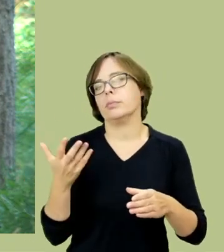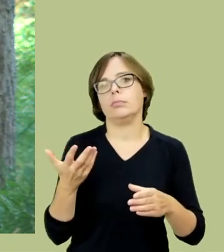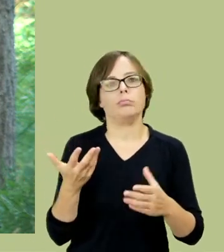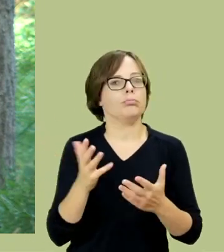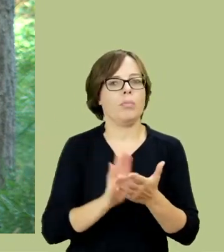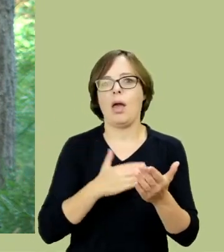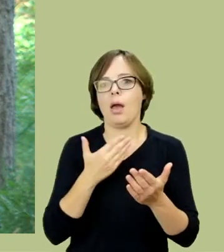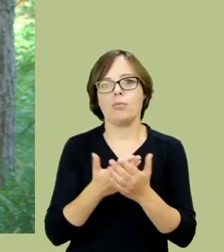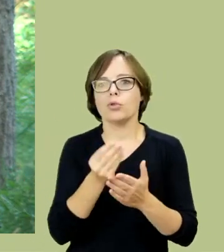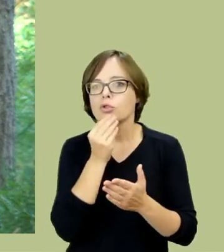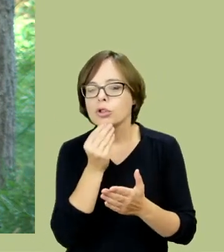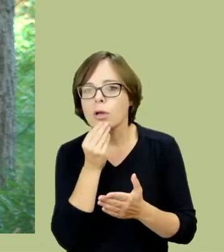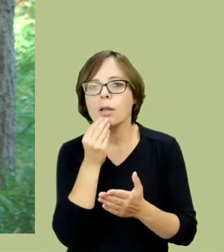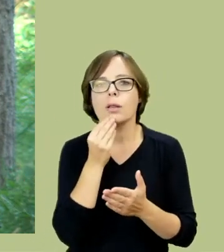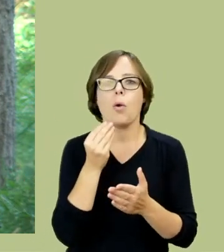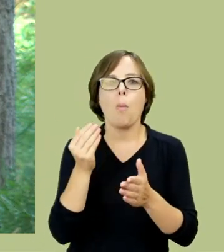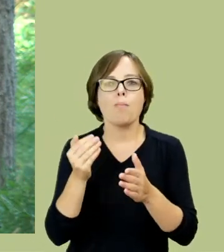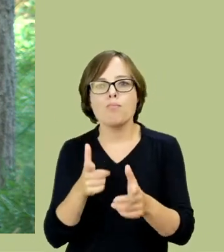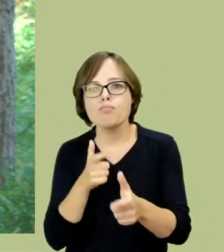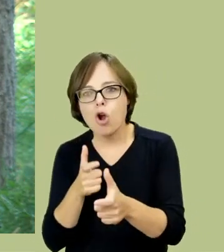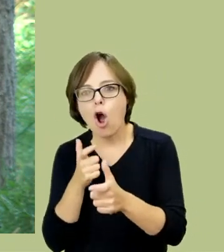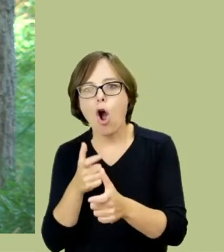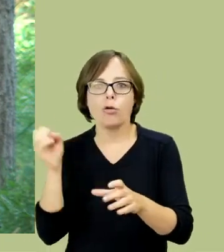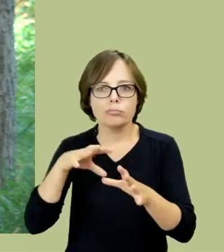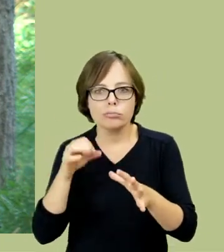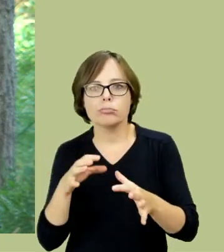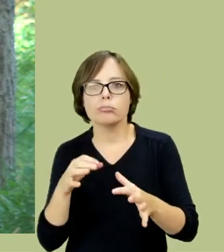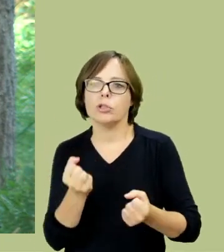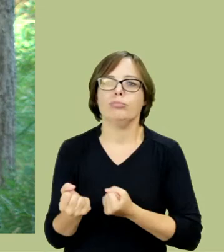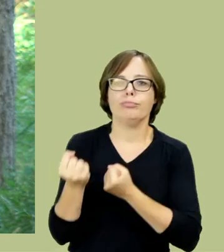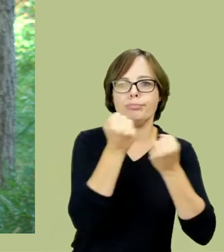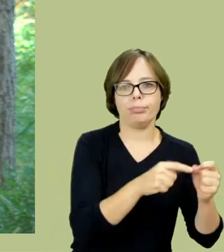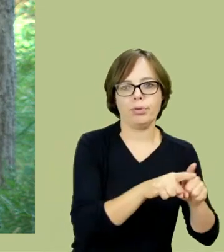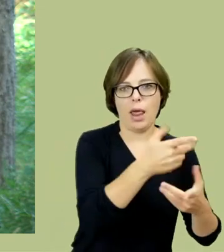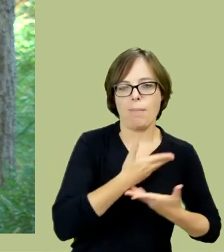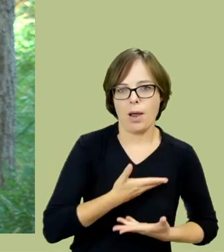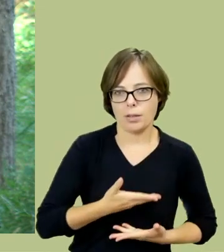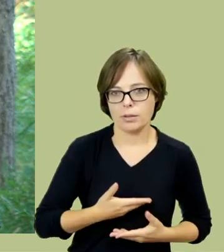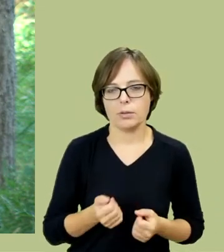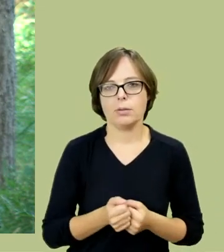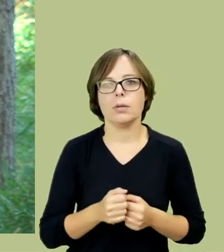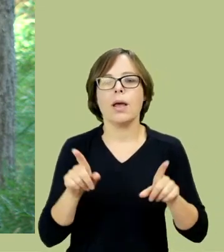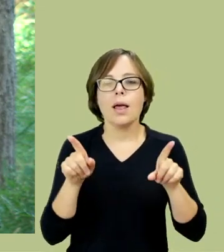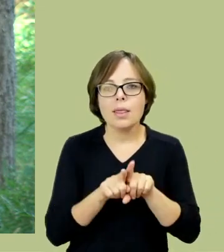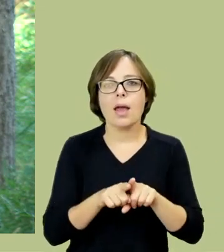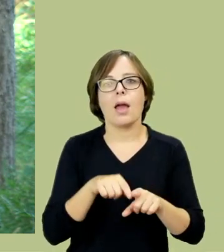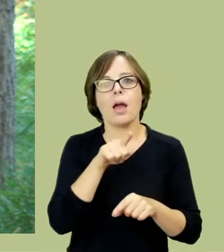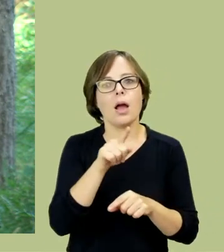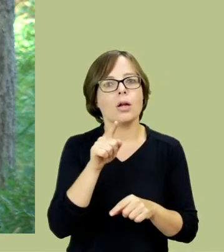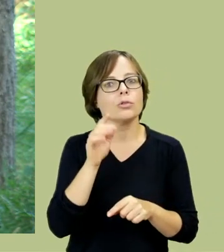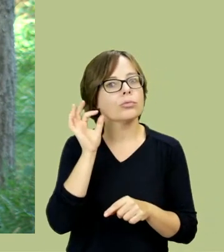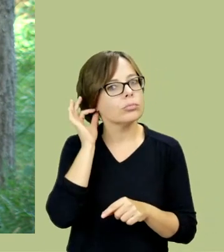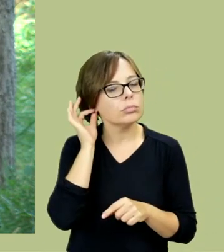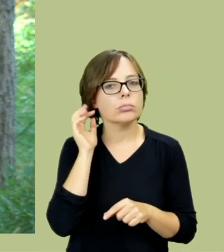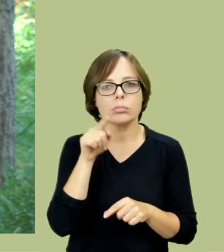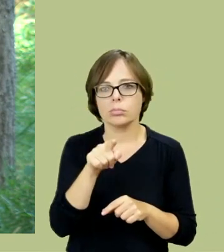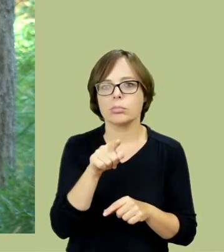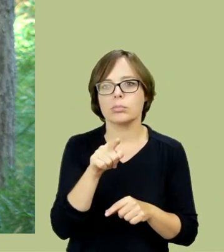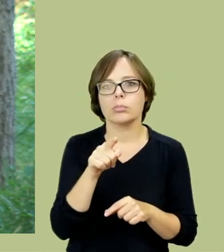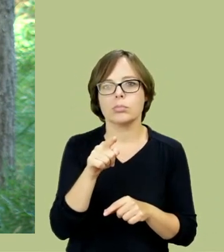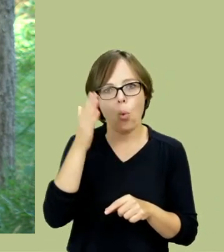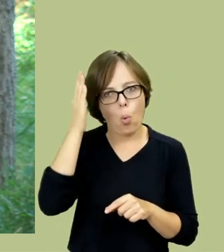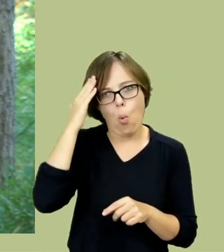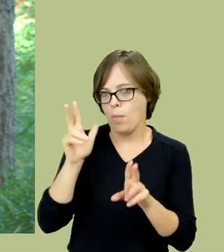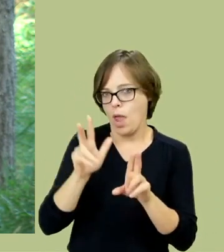przykład żywność, broń, furkotały koronki od jej czepca, kiedy potrafiła jeździć i